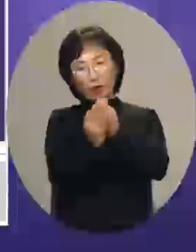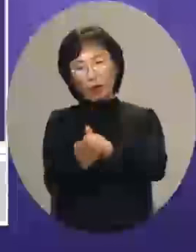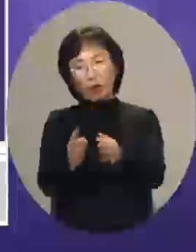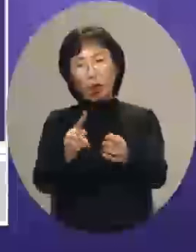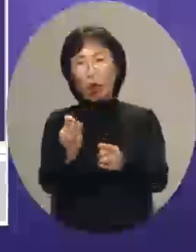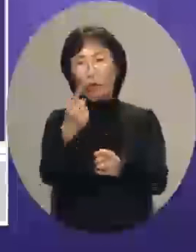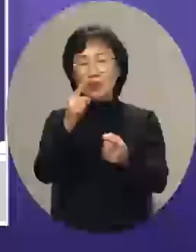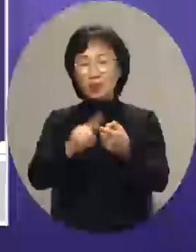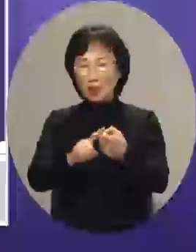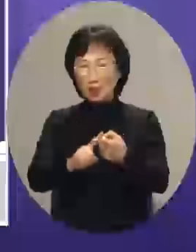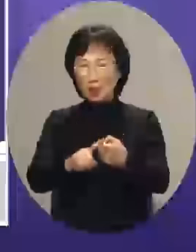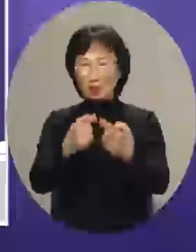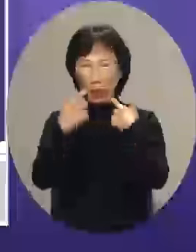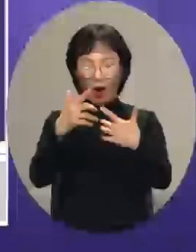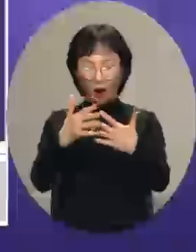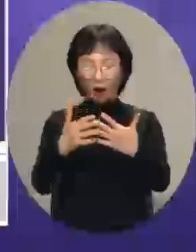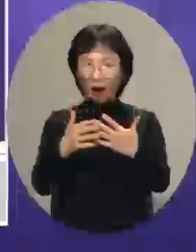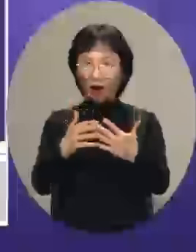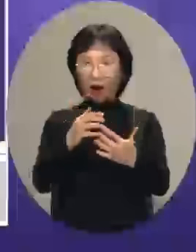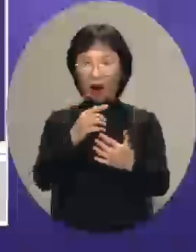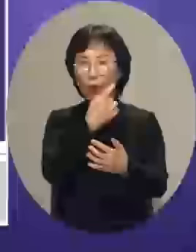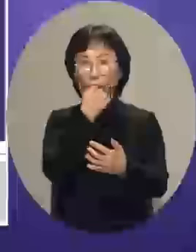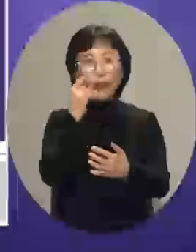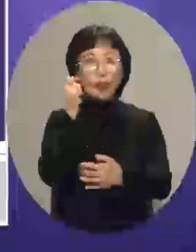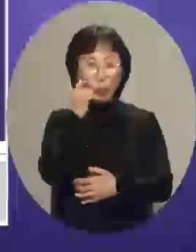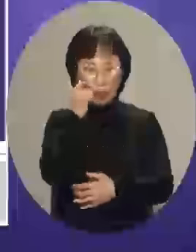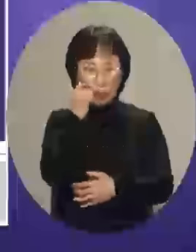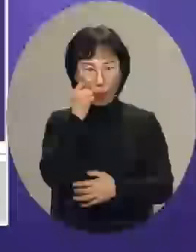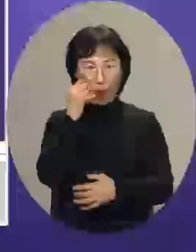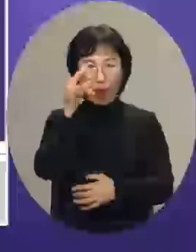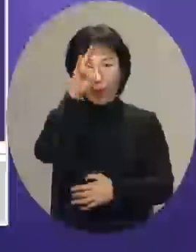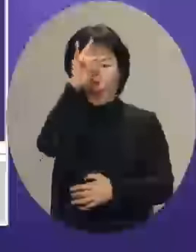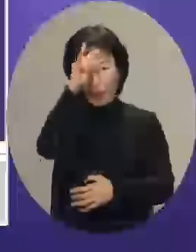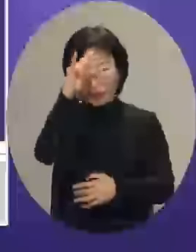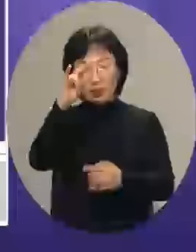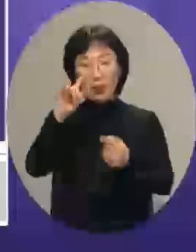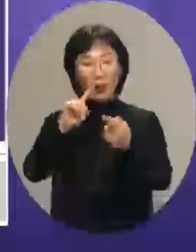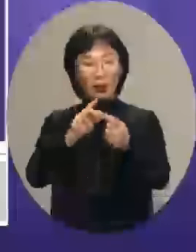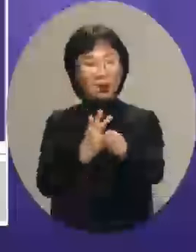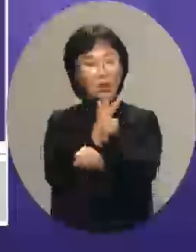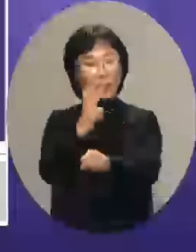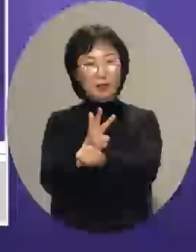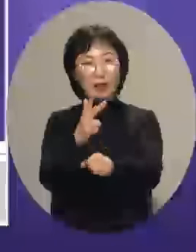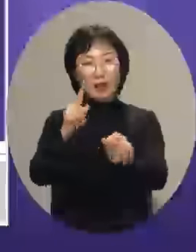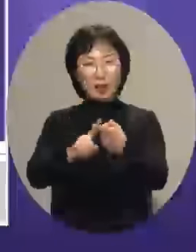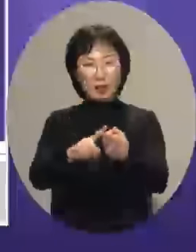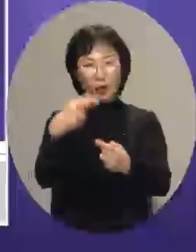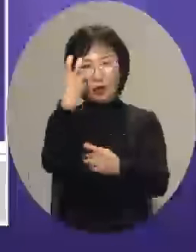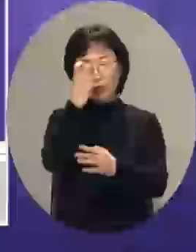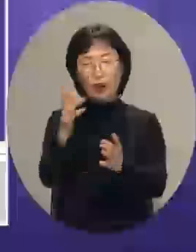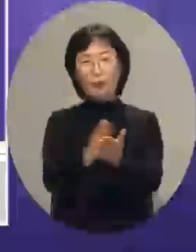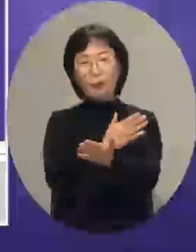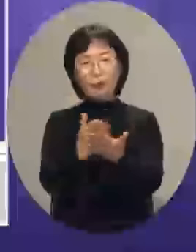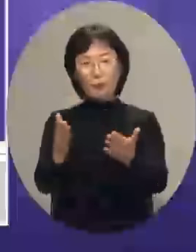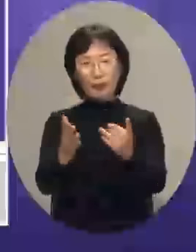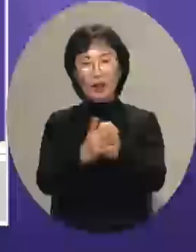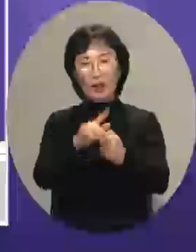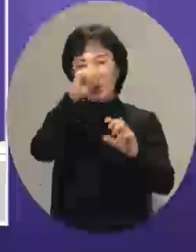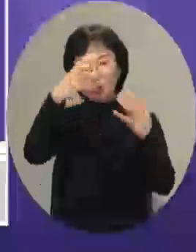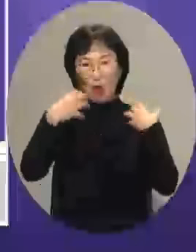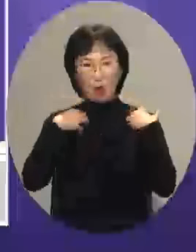해경 지휘부나 해수부, 청와대, 특히 박근혜 7시간에 대해서는 수사조차 하지 않았습니다. 정부